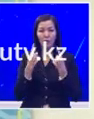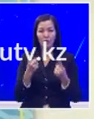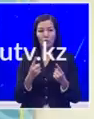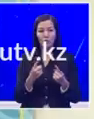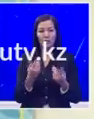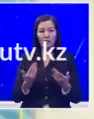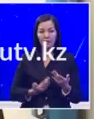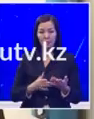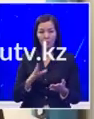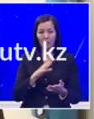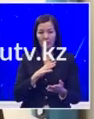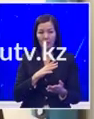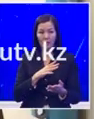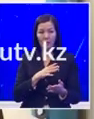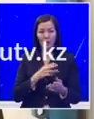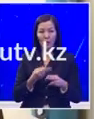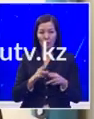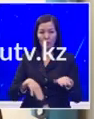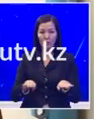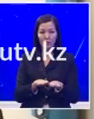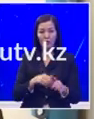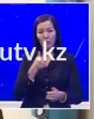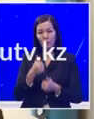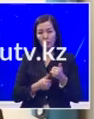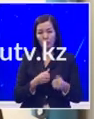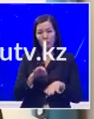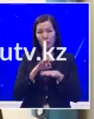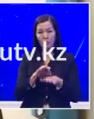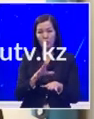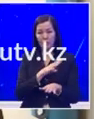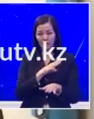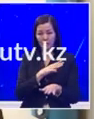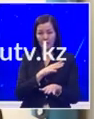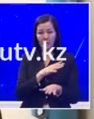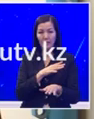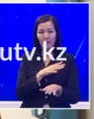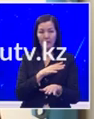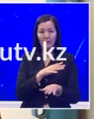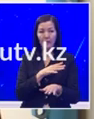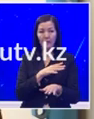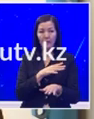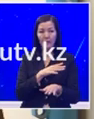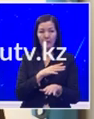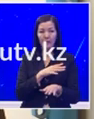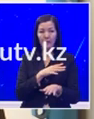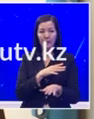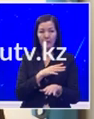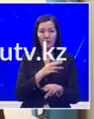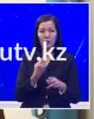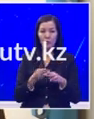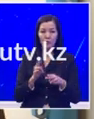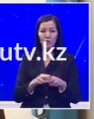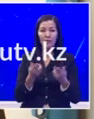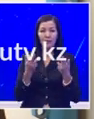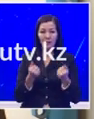Тірі кезінде осындай турнирлерді өткізуге талай еңбегін сіңірген адам болған. Сондықтан